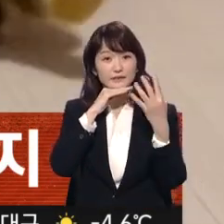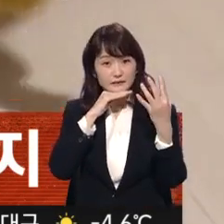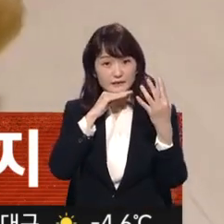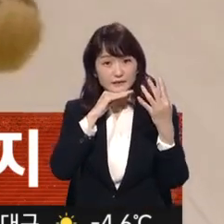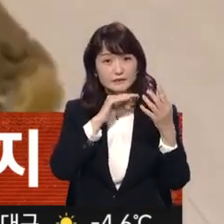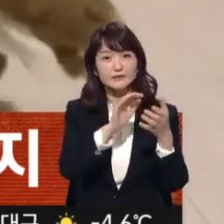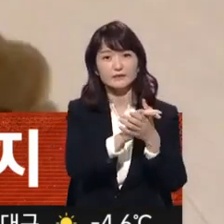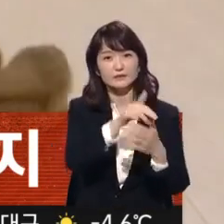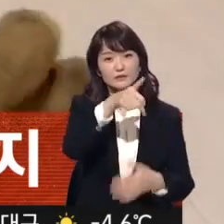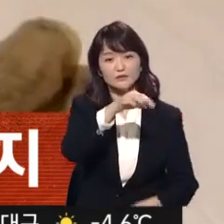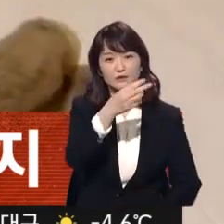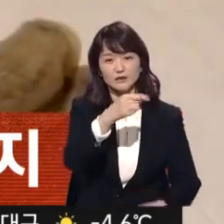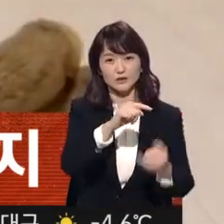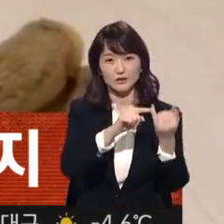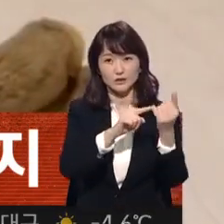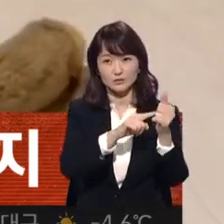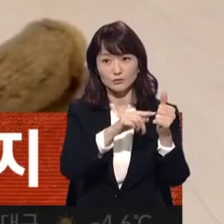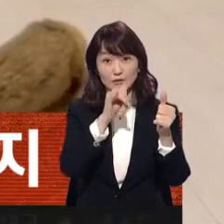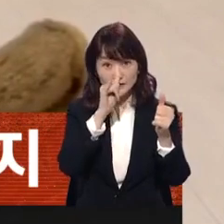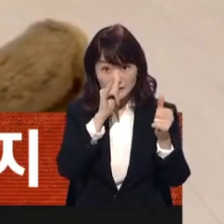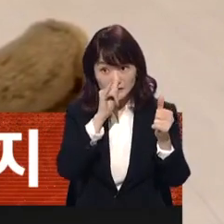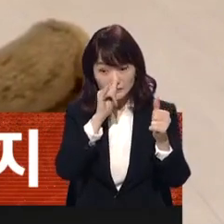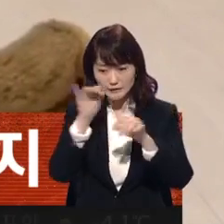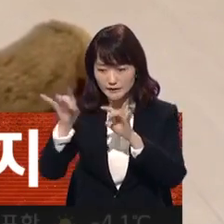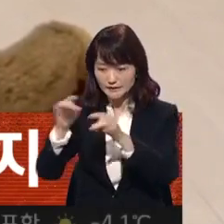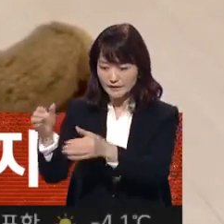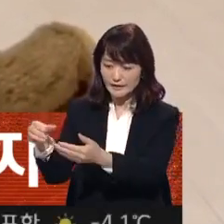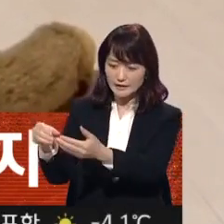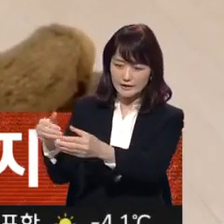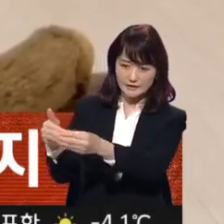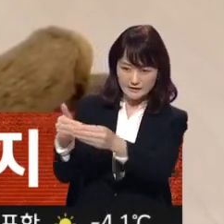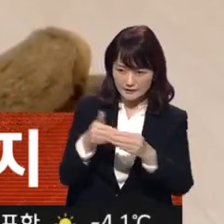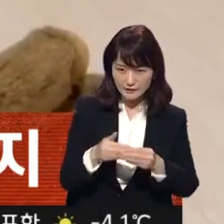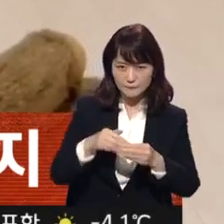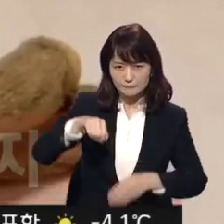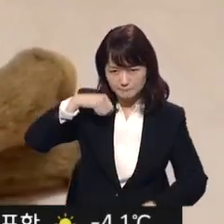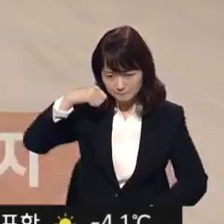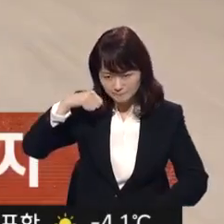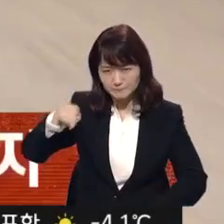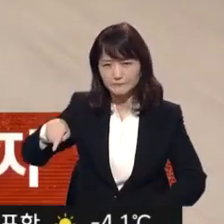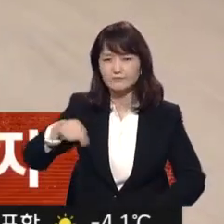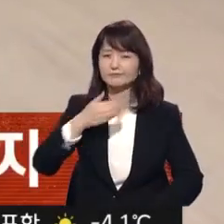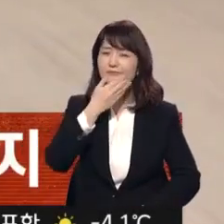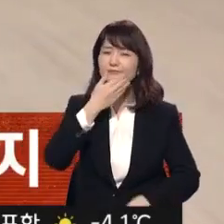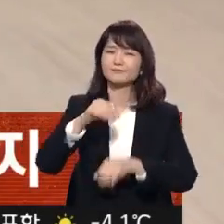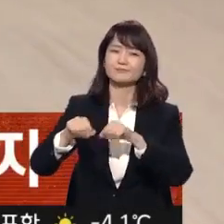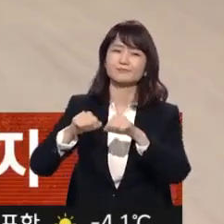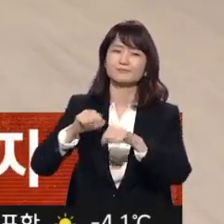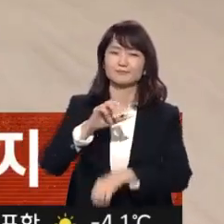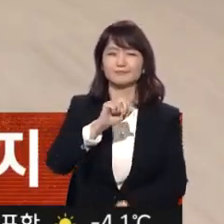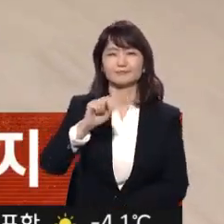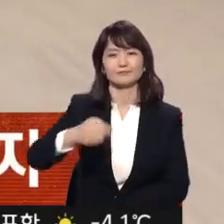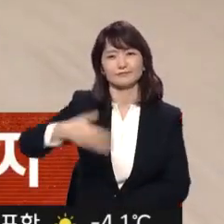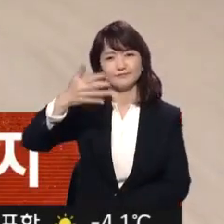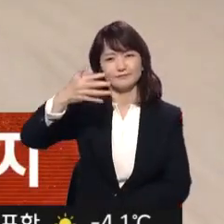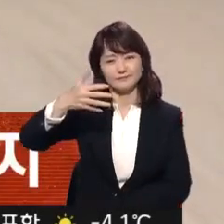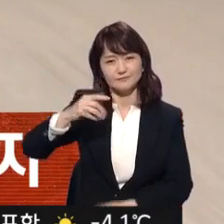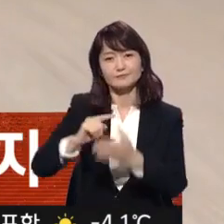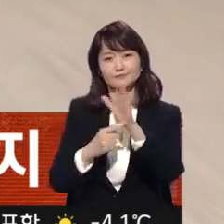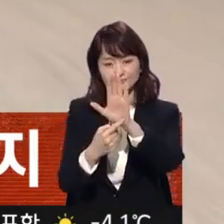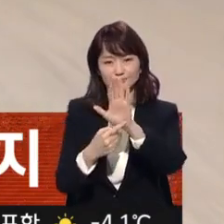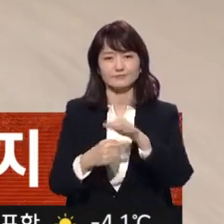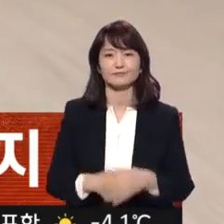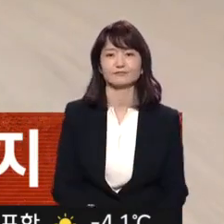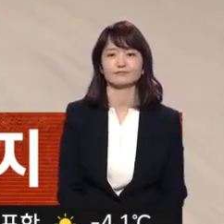카루가 있지만요. 꼭 이렇게 인형이 있어야만 밥을 먹는다고 합니다. 녀석이 매일 이런 귀여운 행동을 하니까 SNS에 영상을 공개한